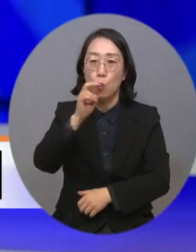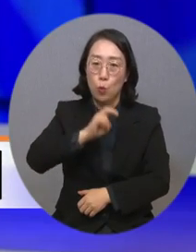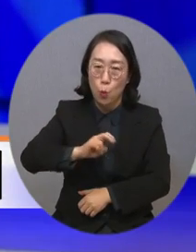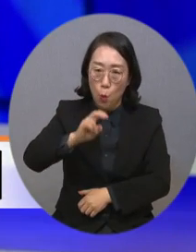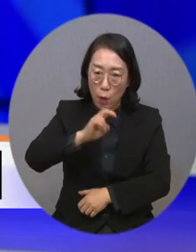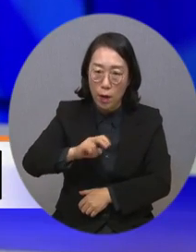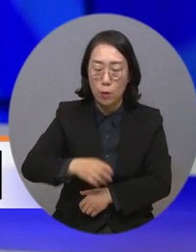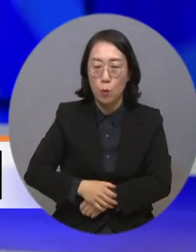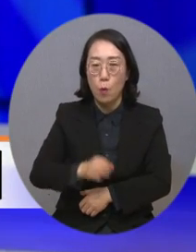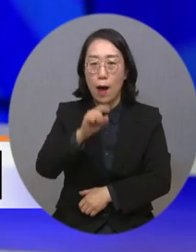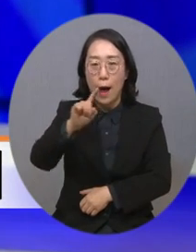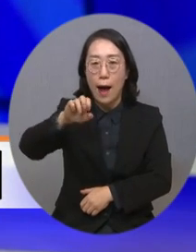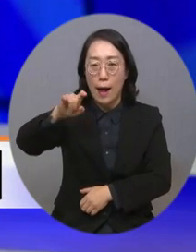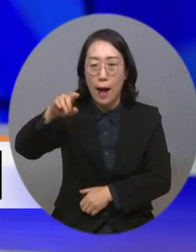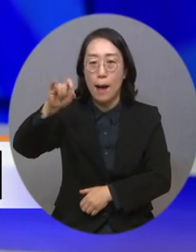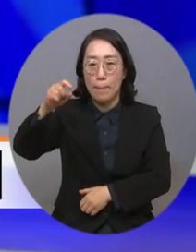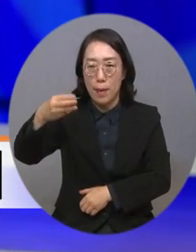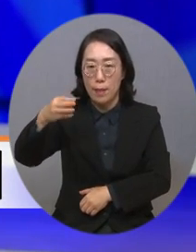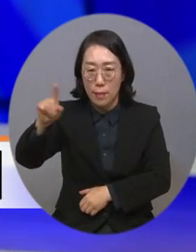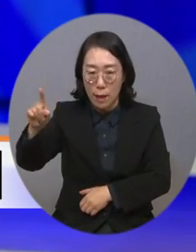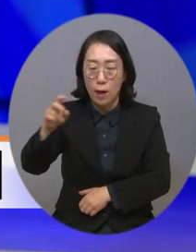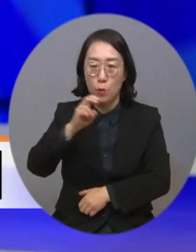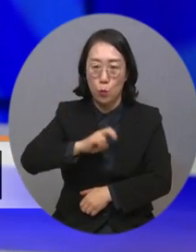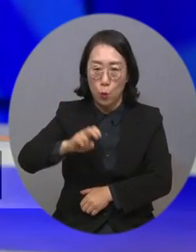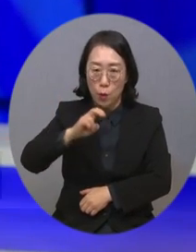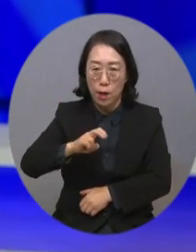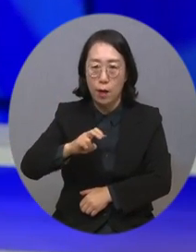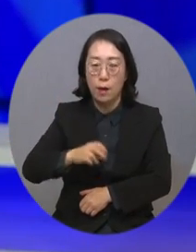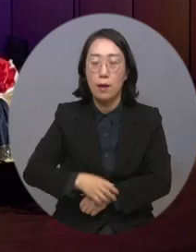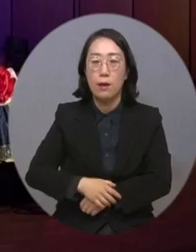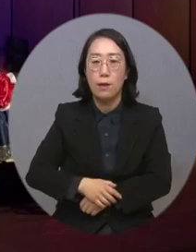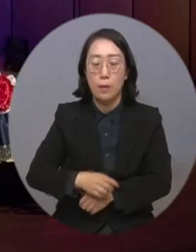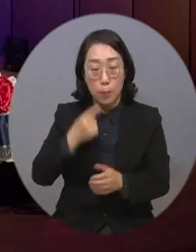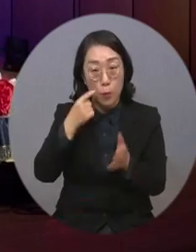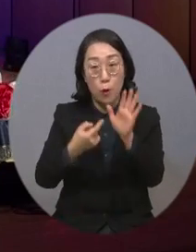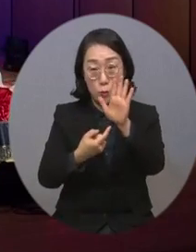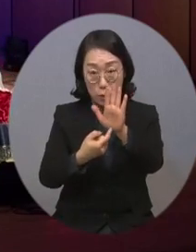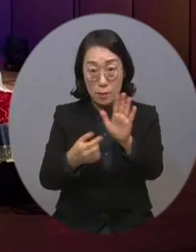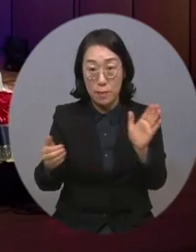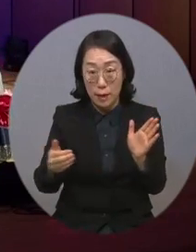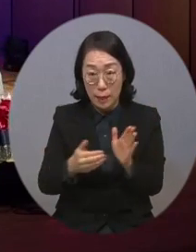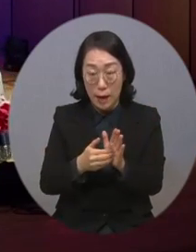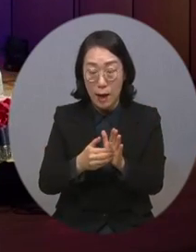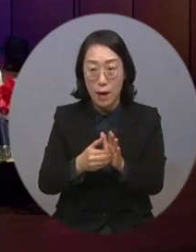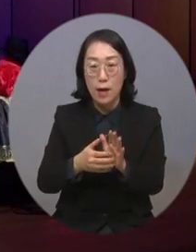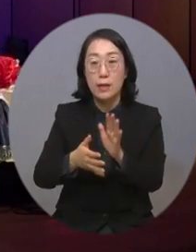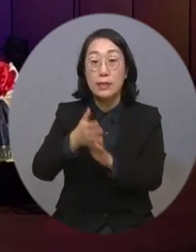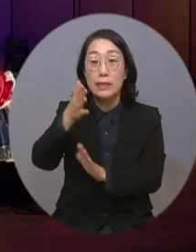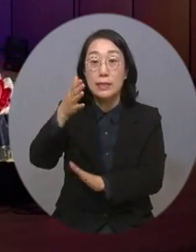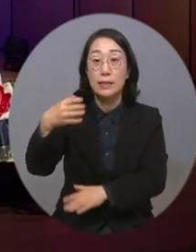독창, 아카펠라 합창과 해금 독주 등을 선보였습니다. 보령시가 주최하며